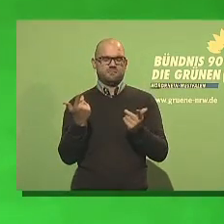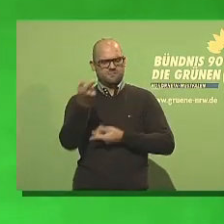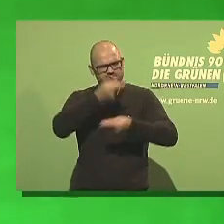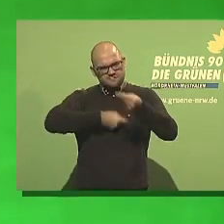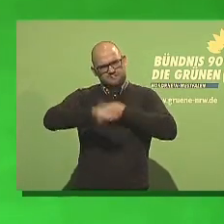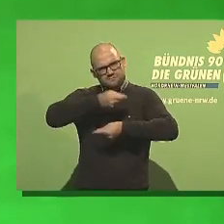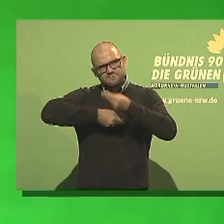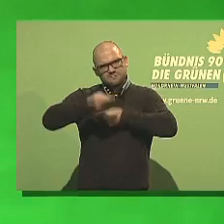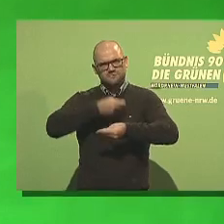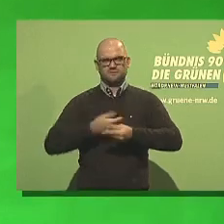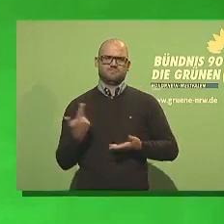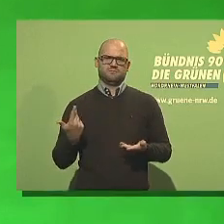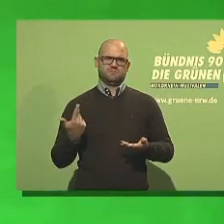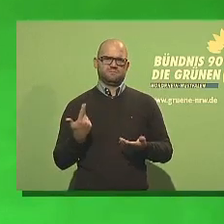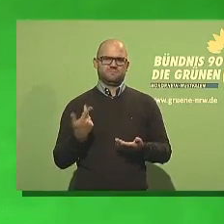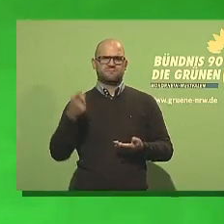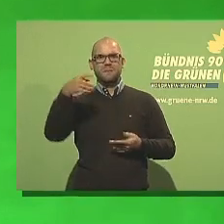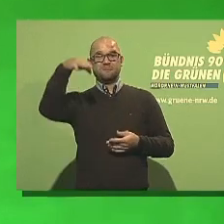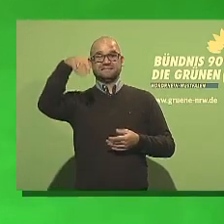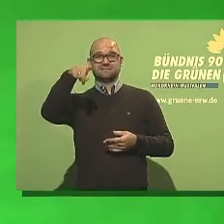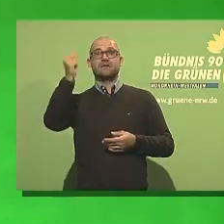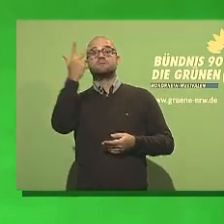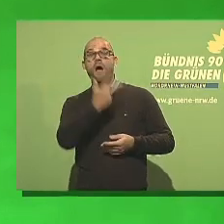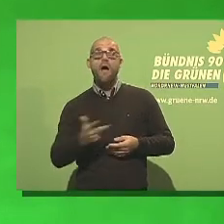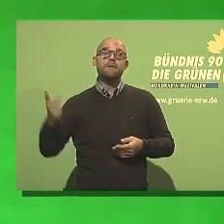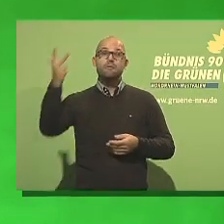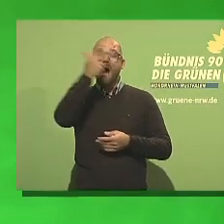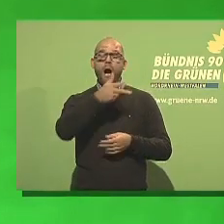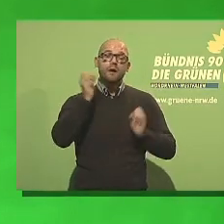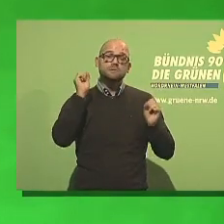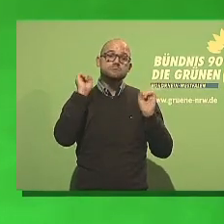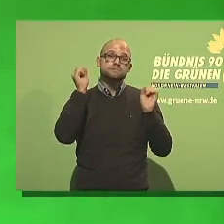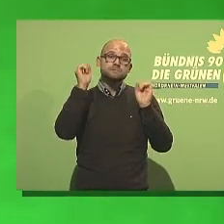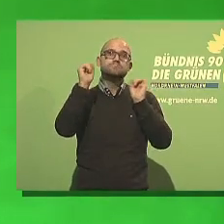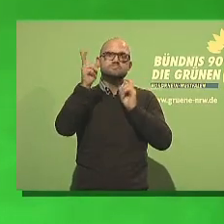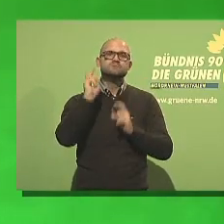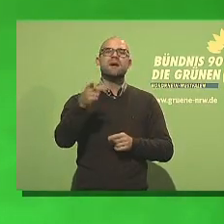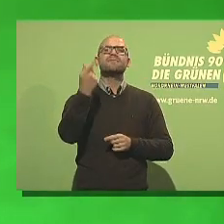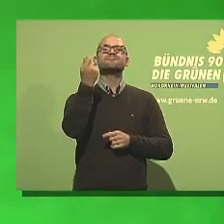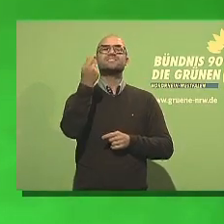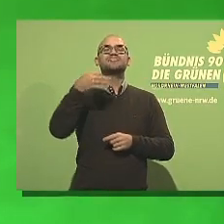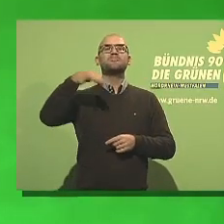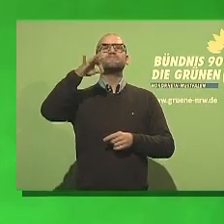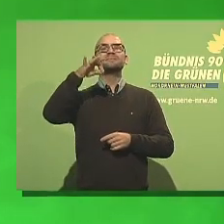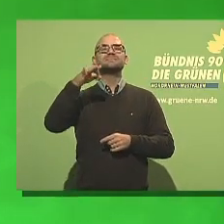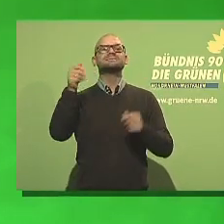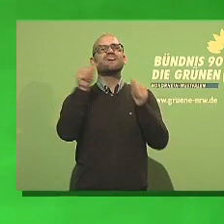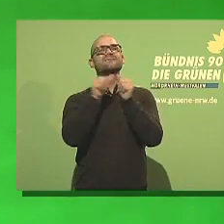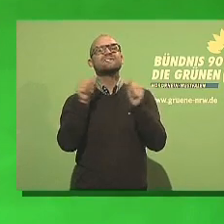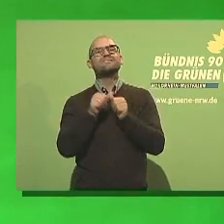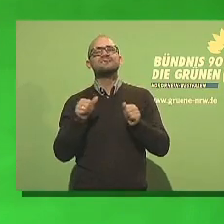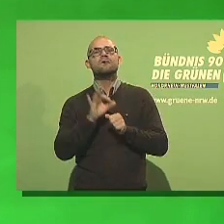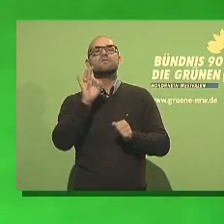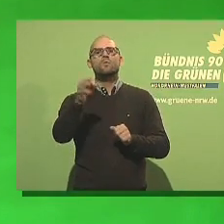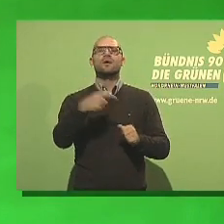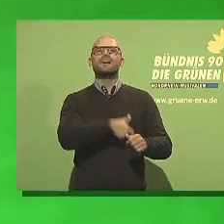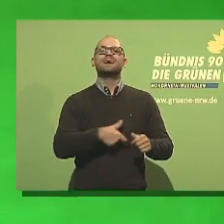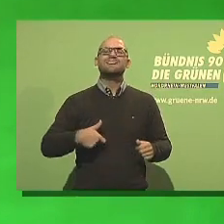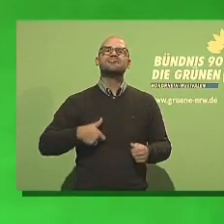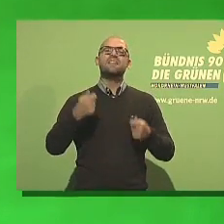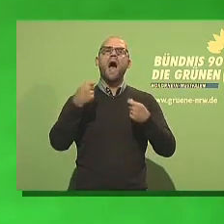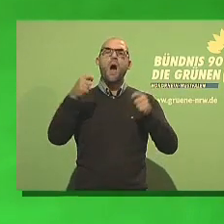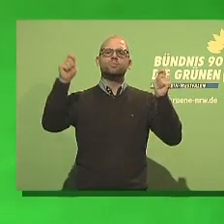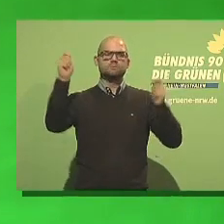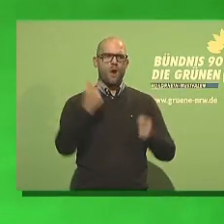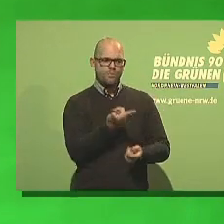gesteckt. Sie hat 3 Jahre lang es nicht vermocht, dem Finanzminister einen einzigen zusätzlichen Cent für den Kita-Ausbau aus den Rippen zu